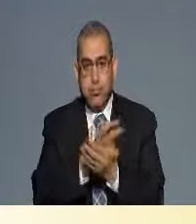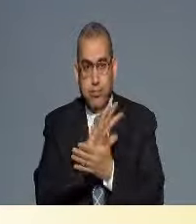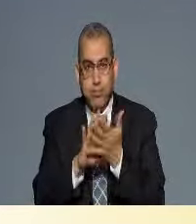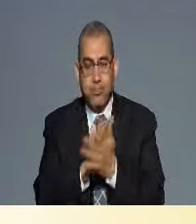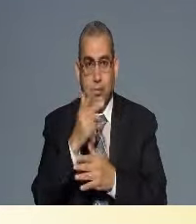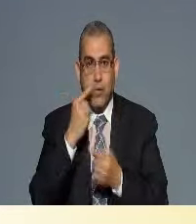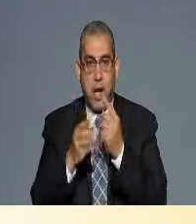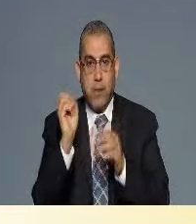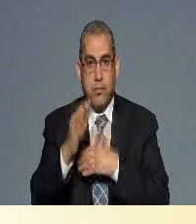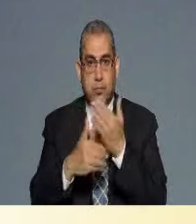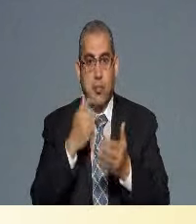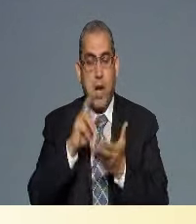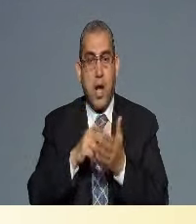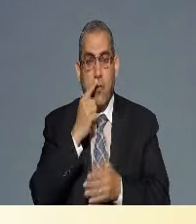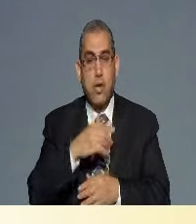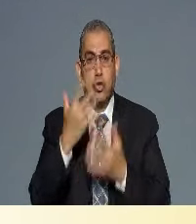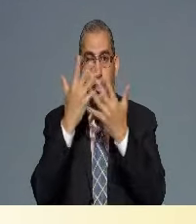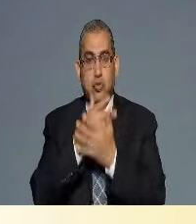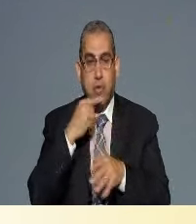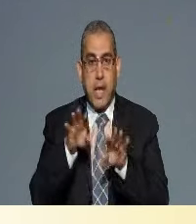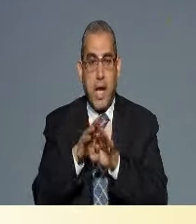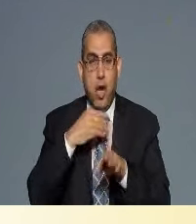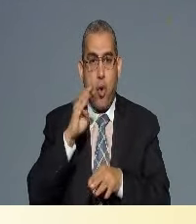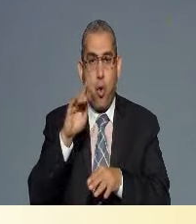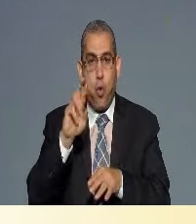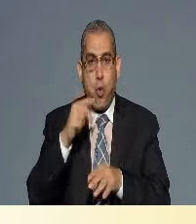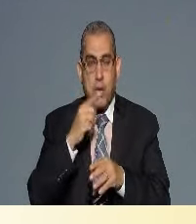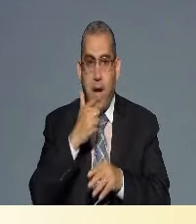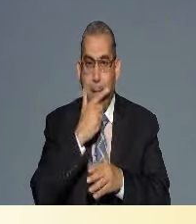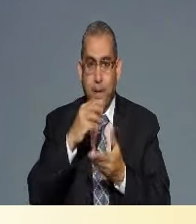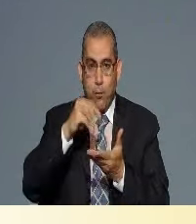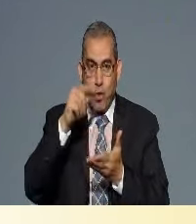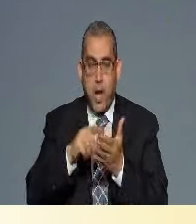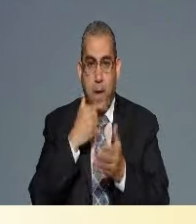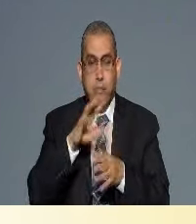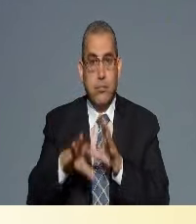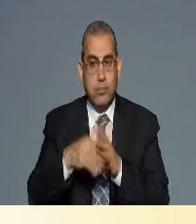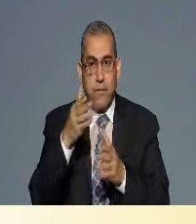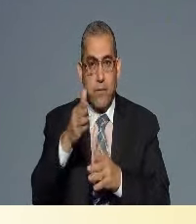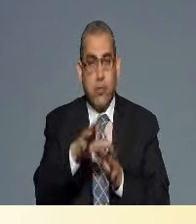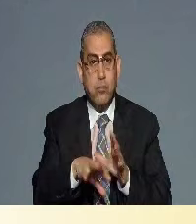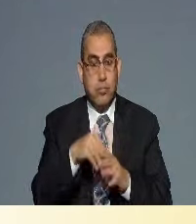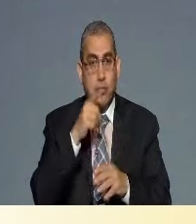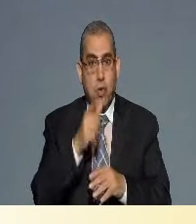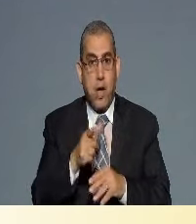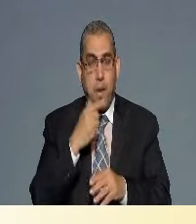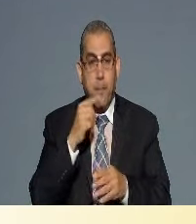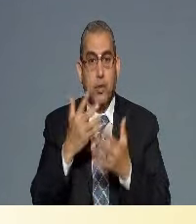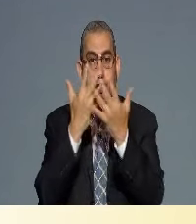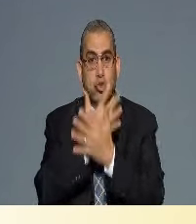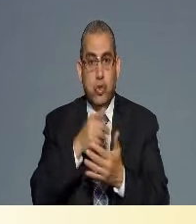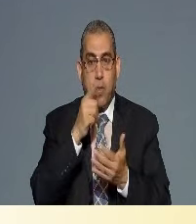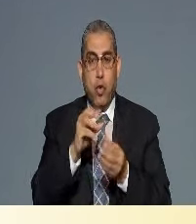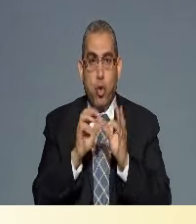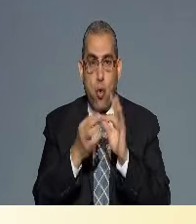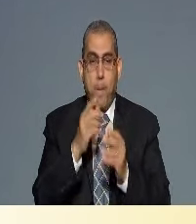تاجي، بنتكلم على مصنع نشا وجلوكوز بيستخدم فيه صناعات عديدة جدا، أيضا بنتكلم على مصنع توم وبصل